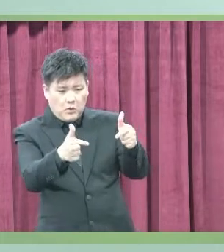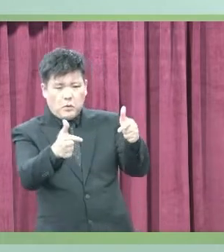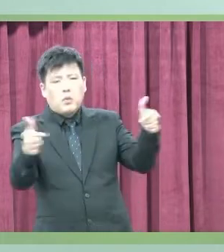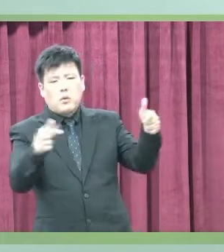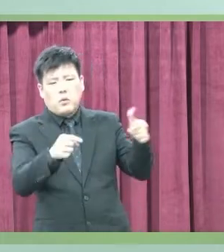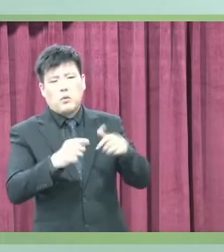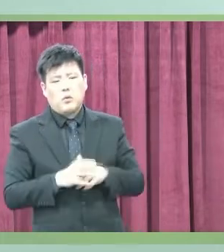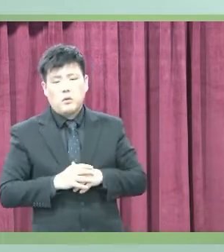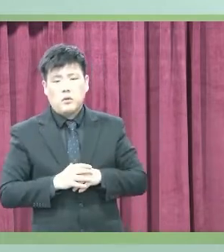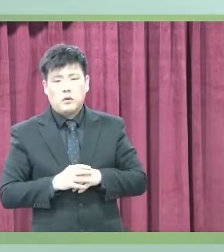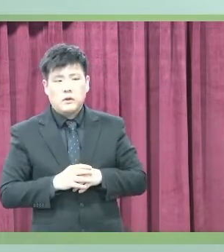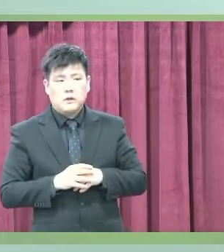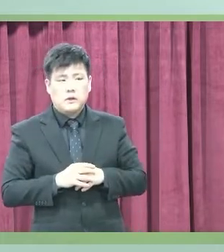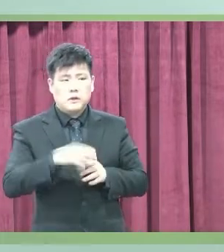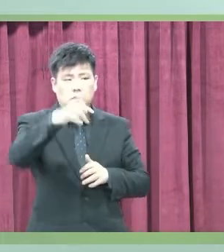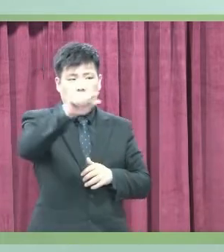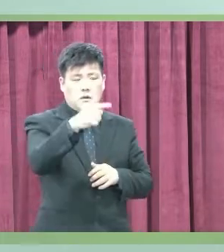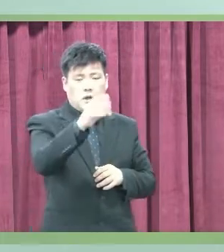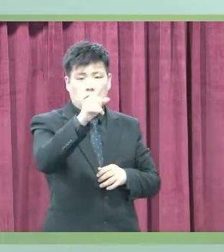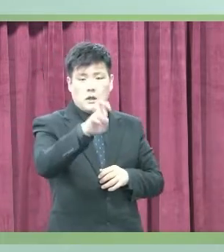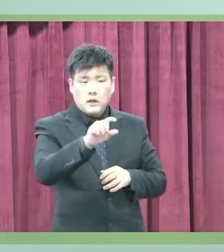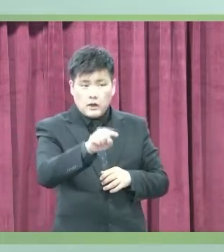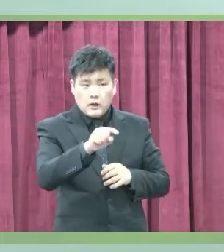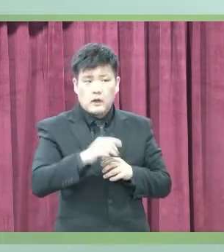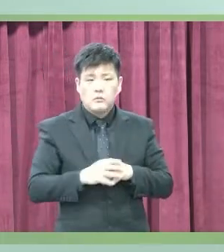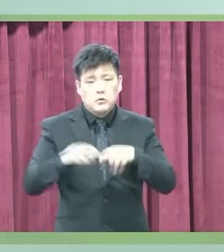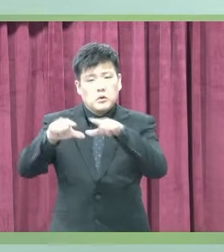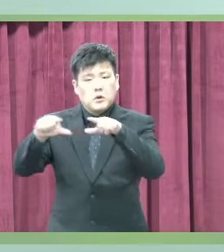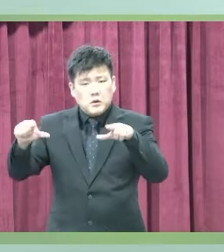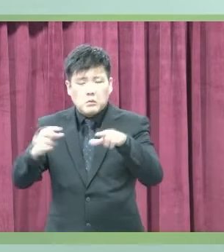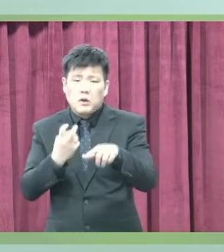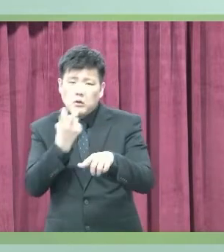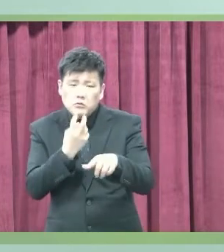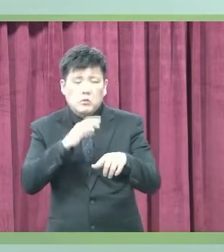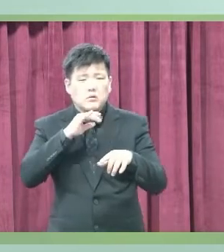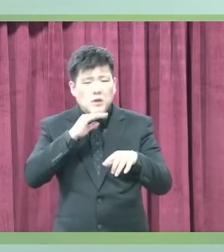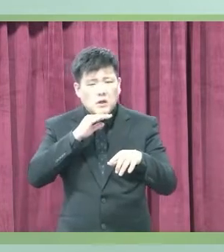간암 검진은 일반 수검률과 연령 표준화의 수검률 차이가 크게 나타나지 않습니다.